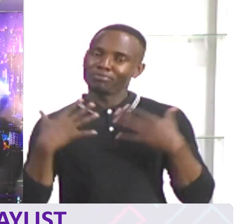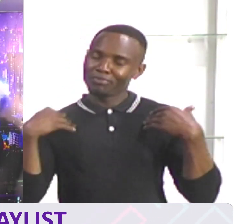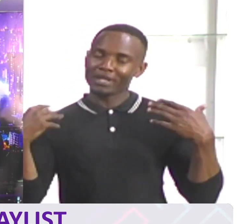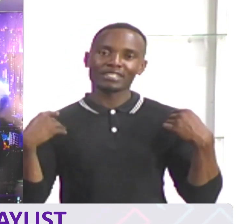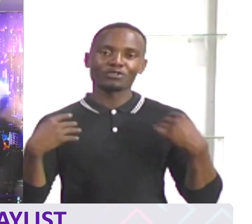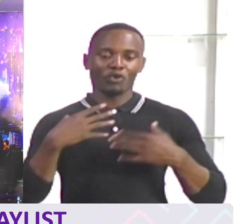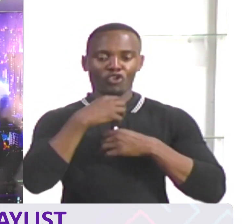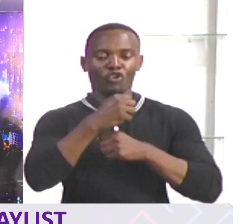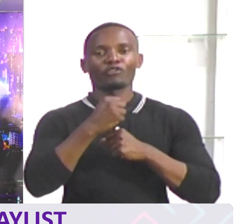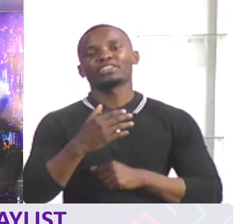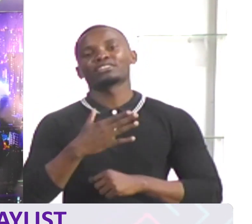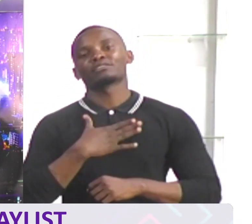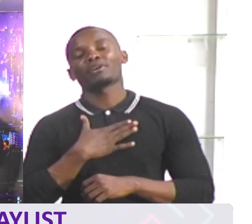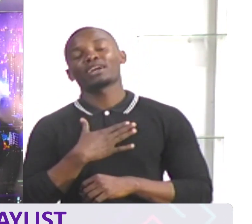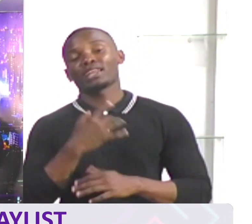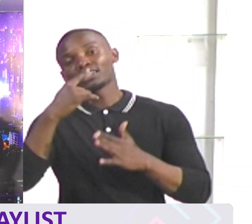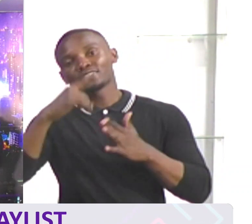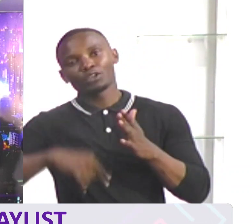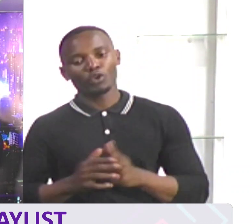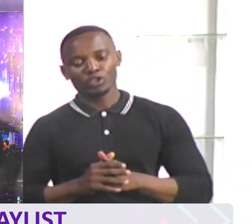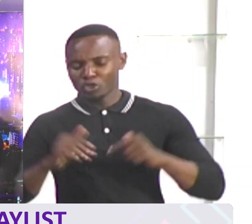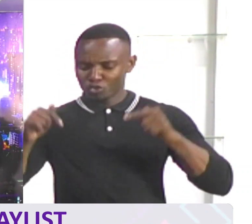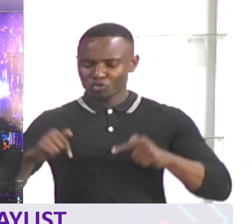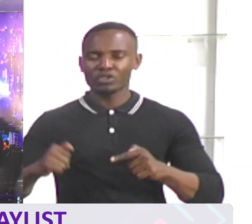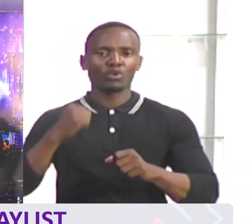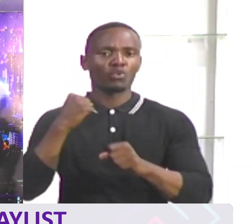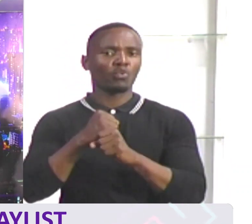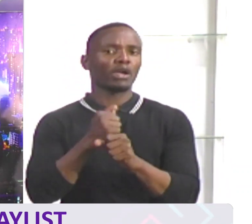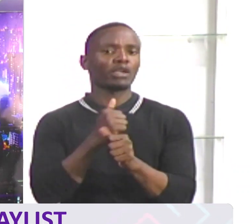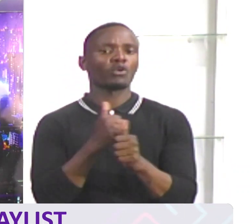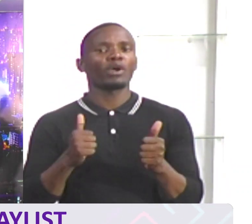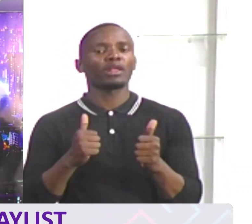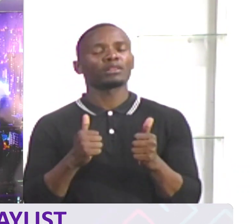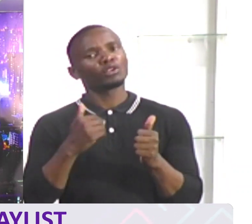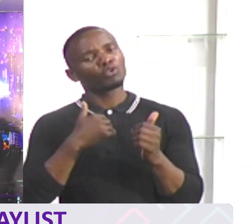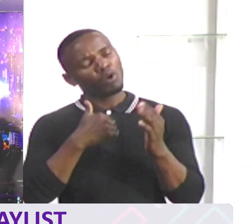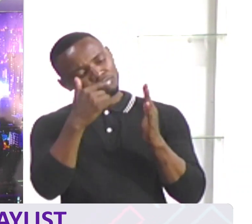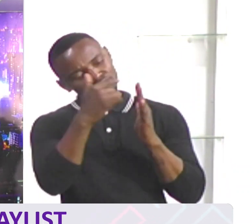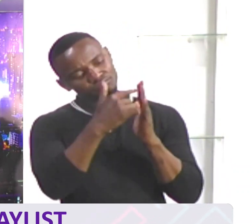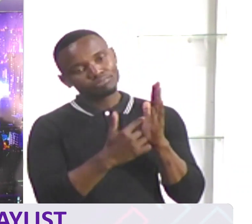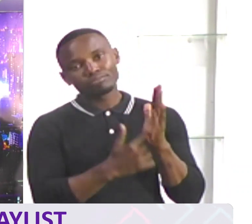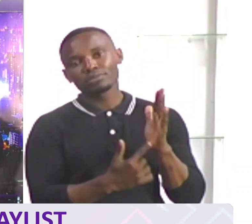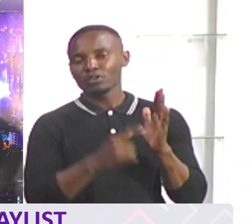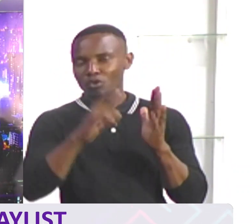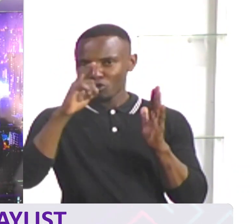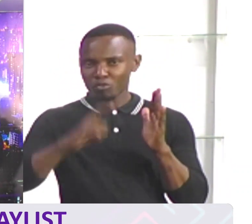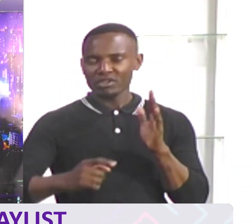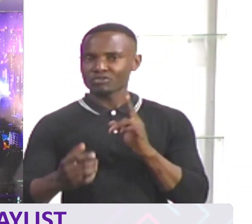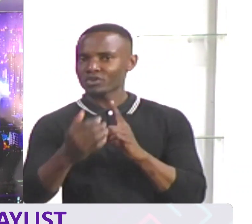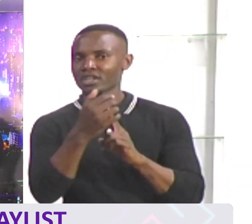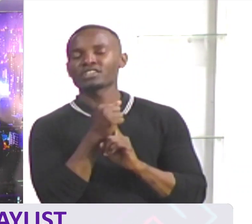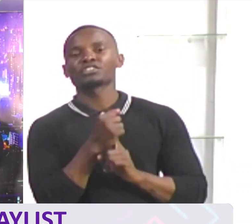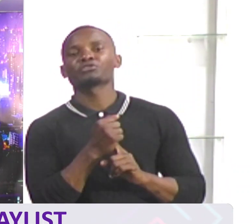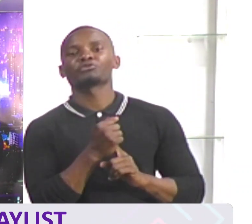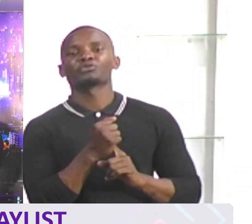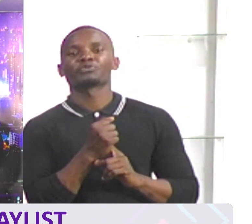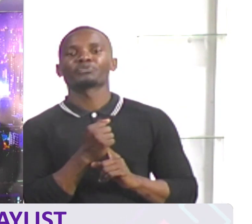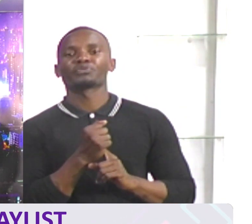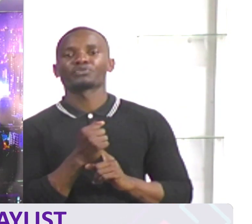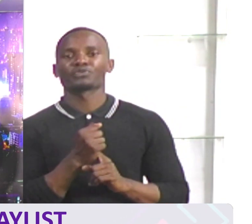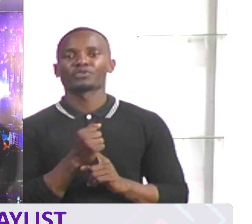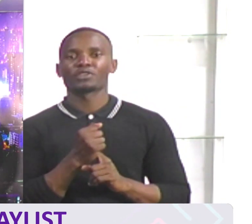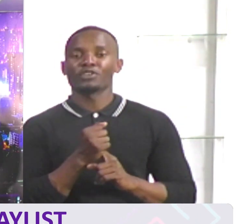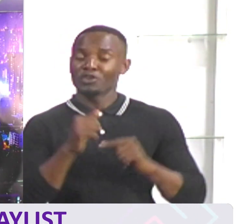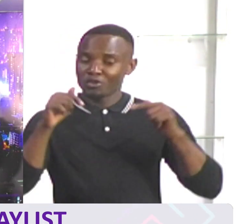Boy. Tunajituma leo. Si ndio? Kuna to-do list yake leo lazima ufanye 1 2 1 2 1 3 unazichekicheki unachikichikini aje. Leo